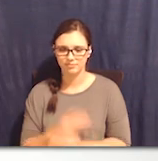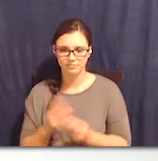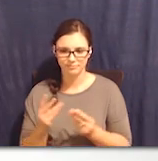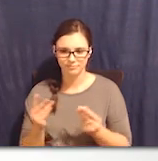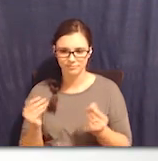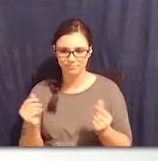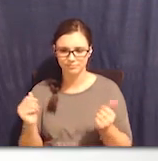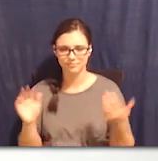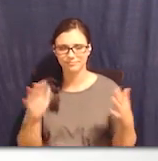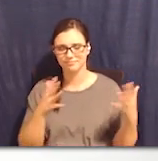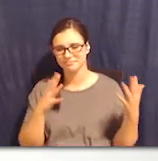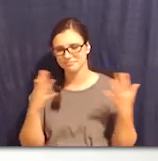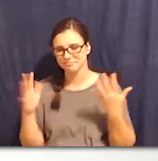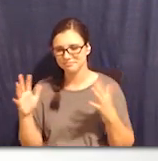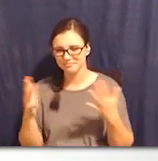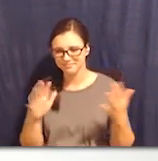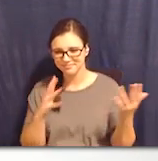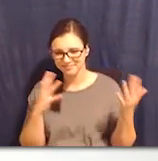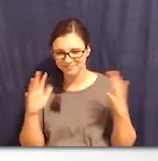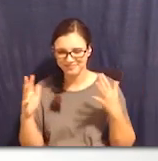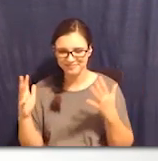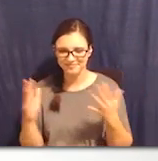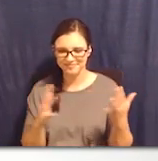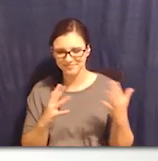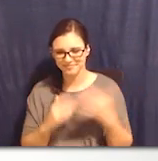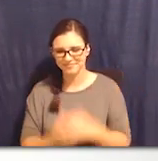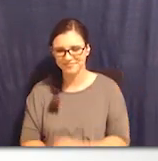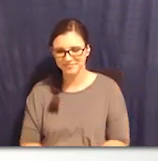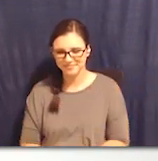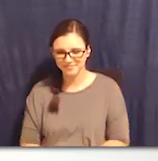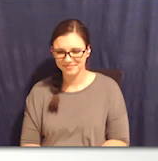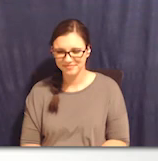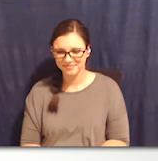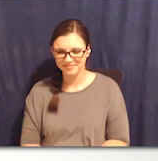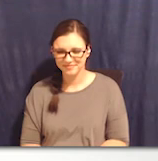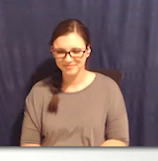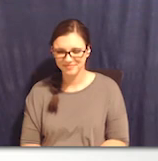배놀이가 잔다.